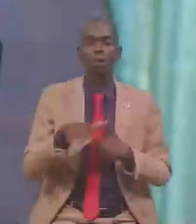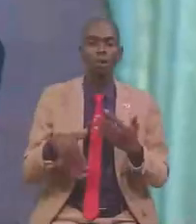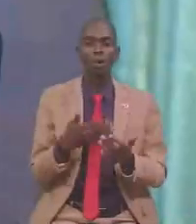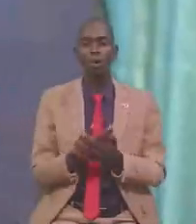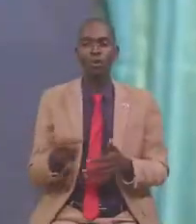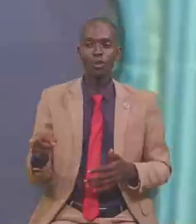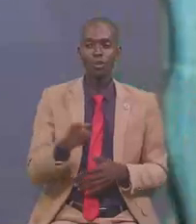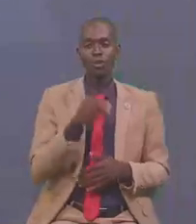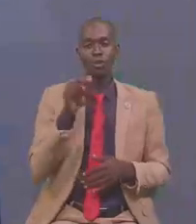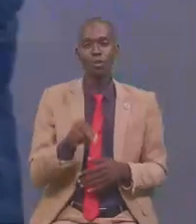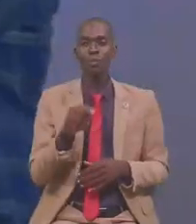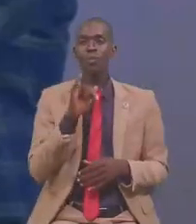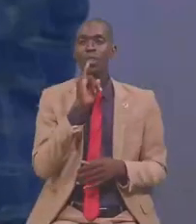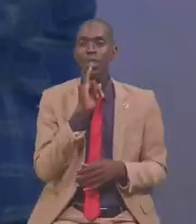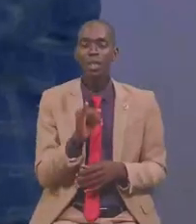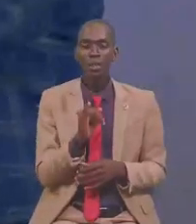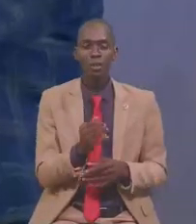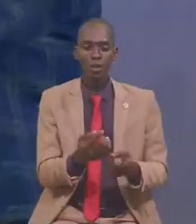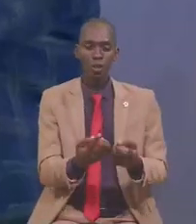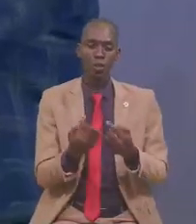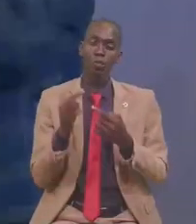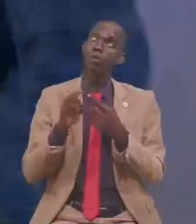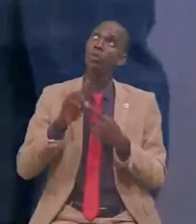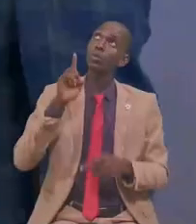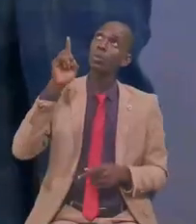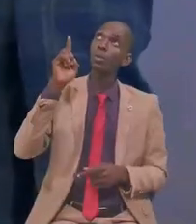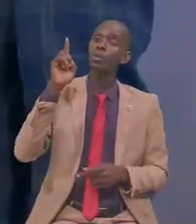besoin, c'est de venir à lui.